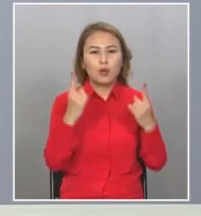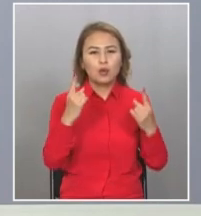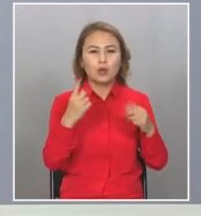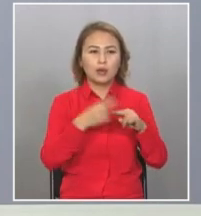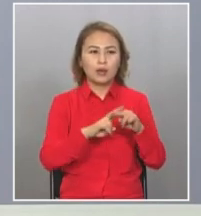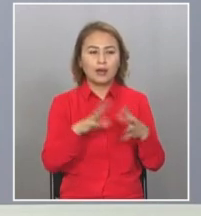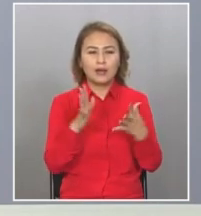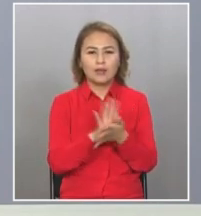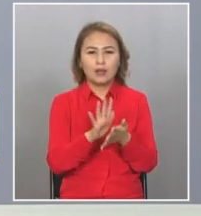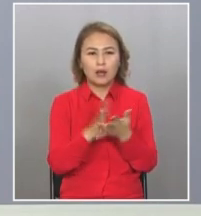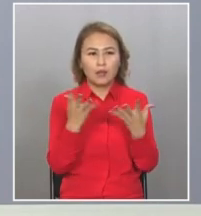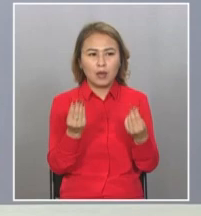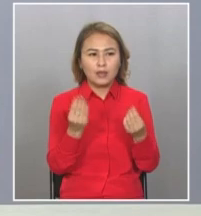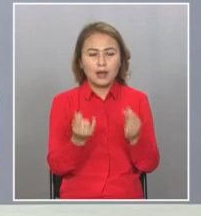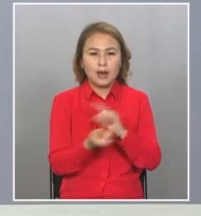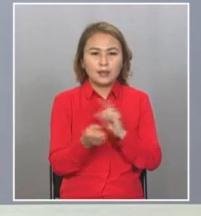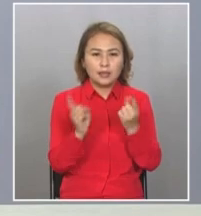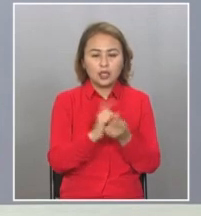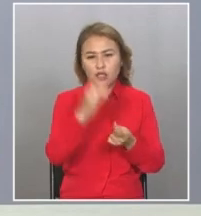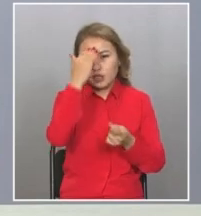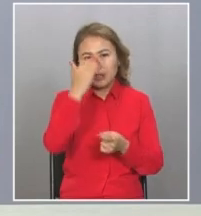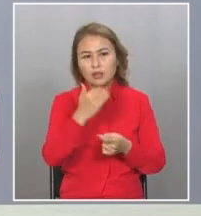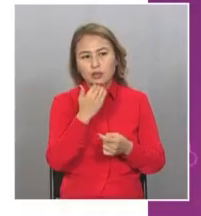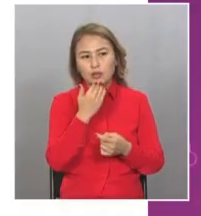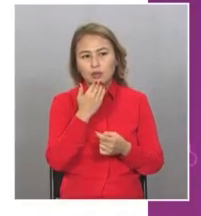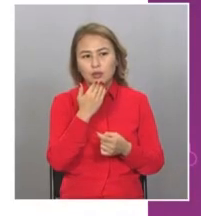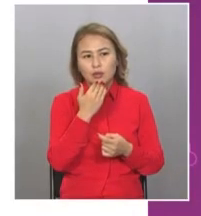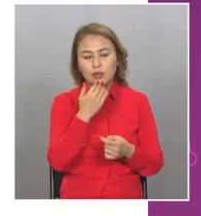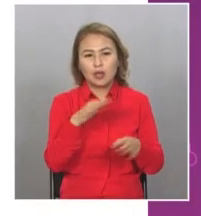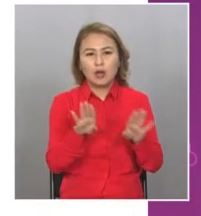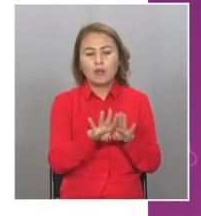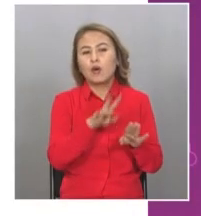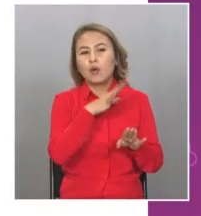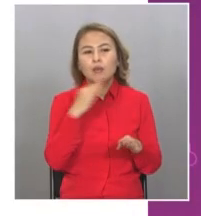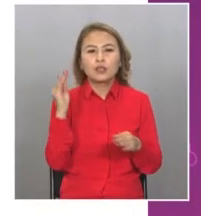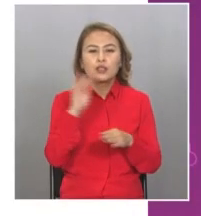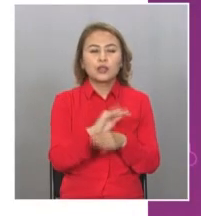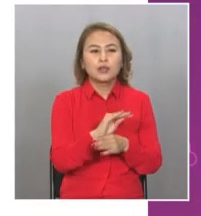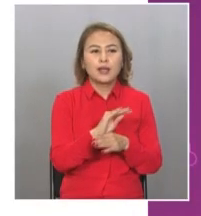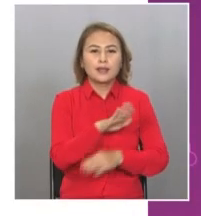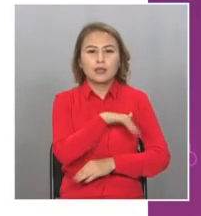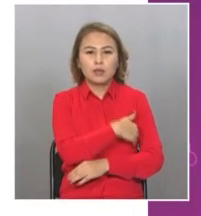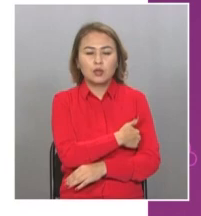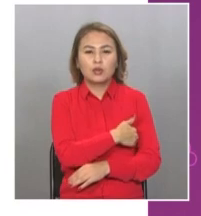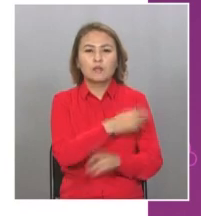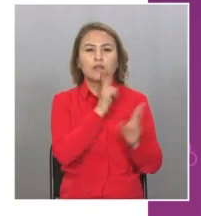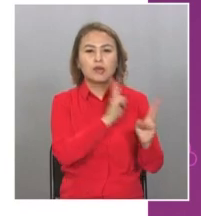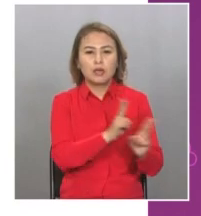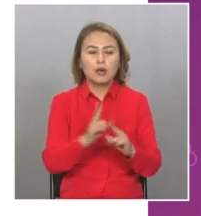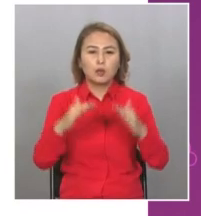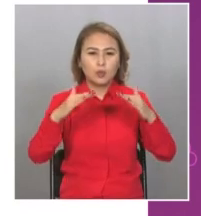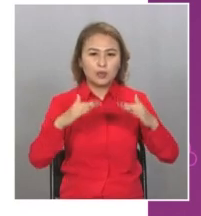түсіреді. Ал керісінше жаздыгүні ылғал мол түседі және температураны біршама